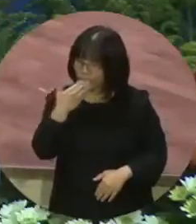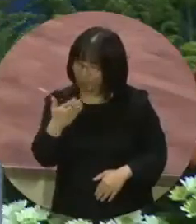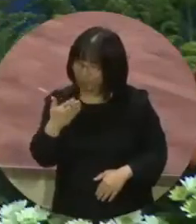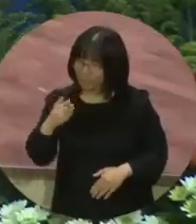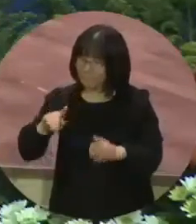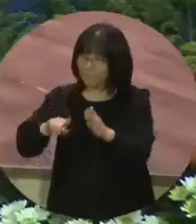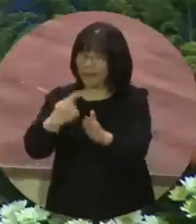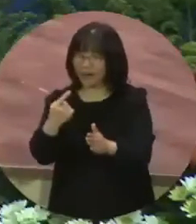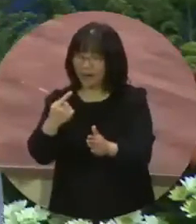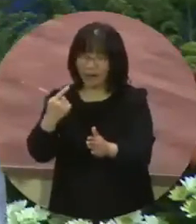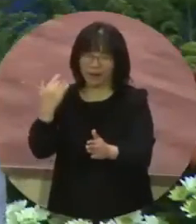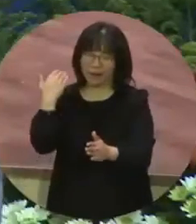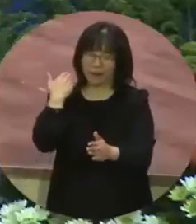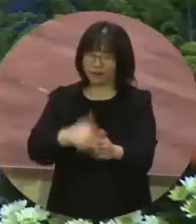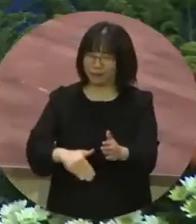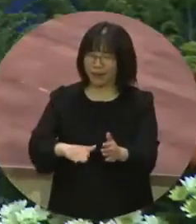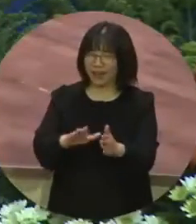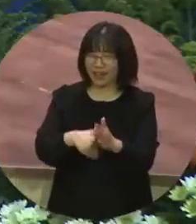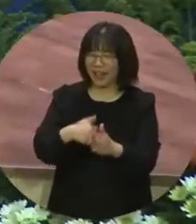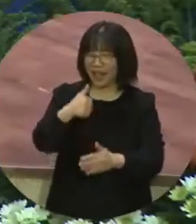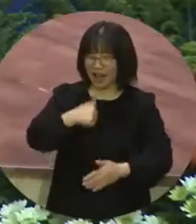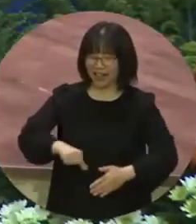그래서 하나님이 다 해주시지.